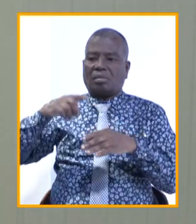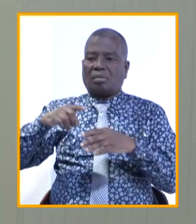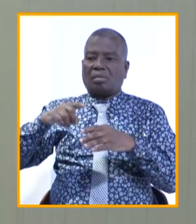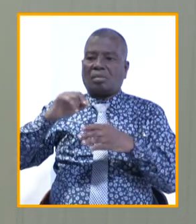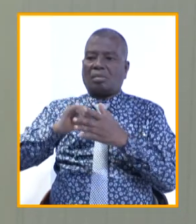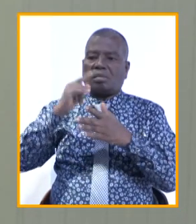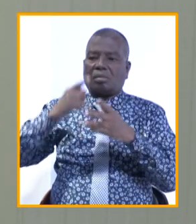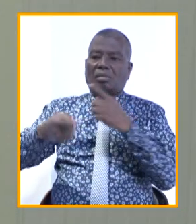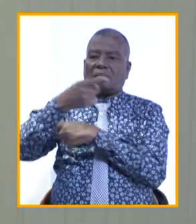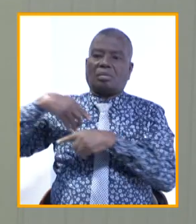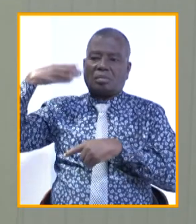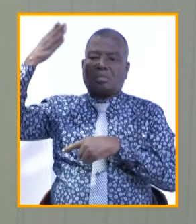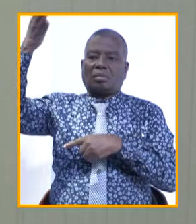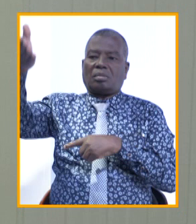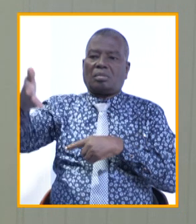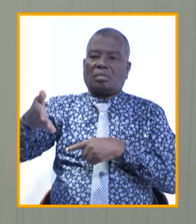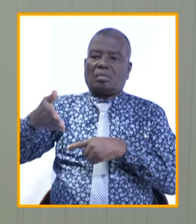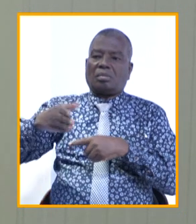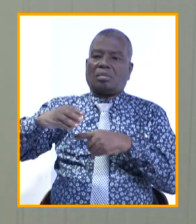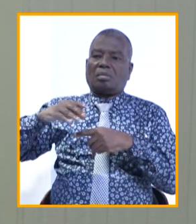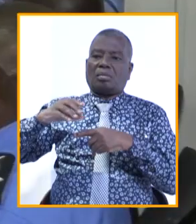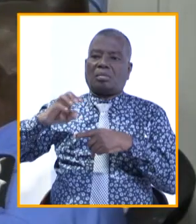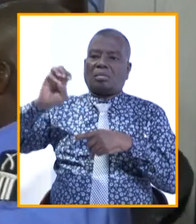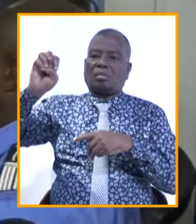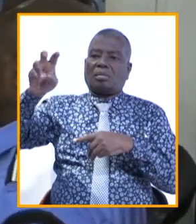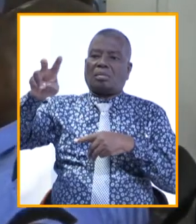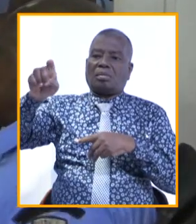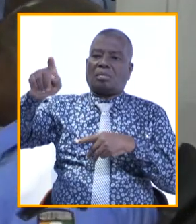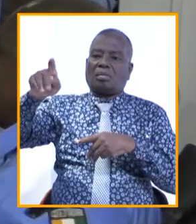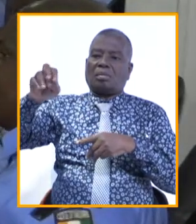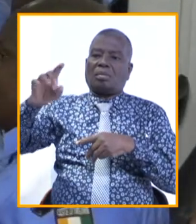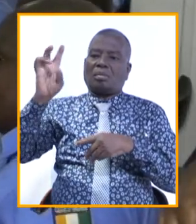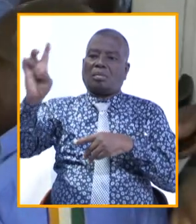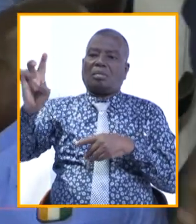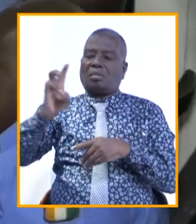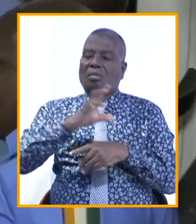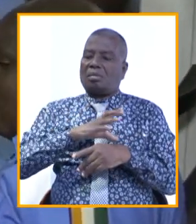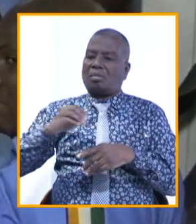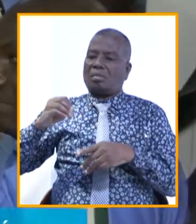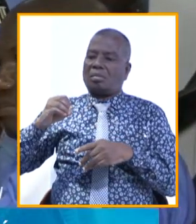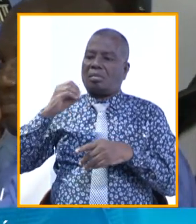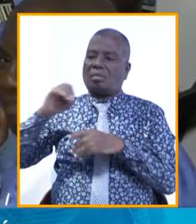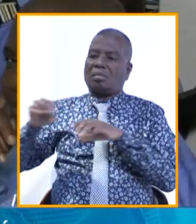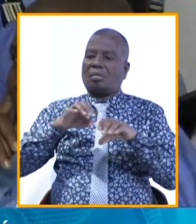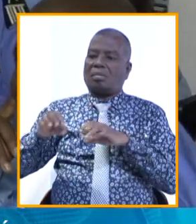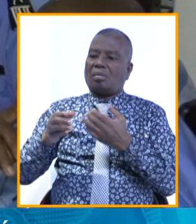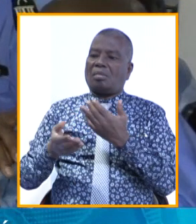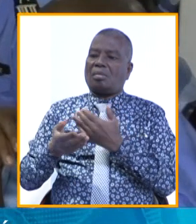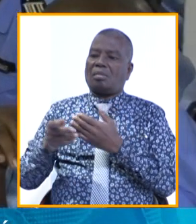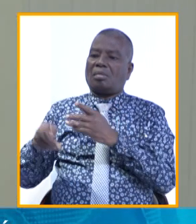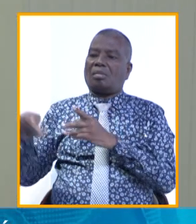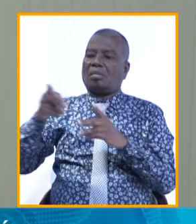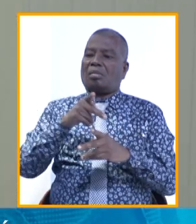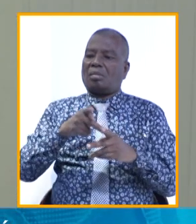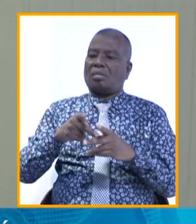lancement dans les jours prochains de Épervier 8. L'opération Vacances Sécurisées 7 s'est déroulée, selon le directeur général